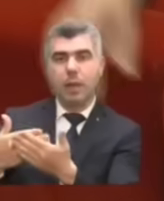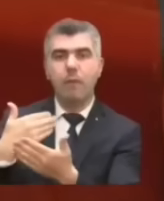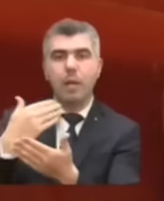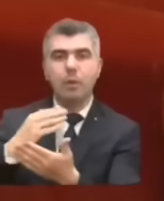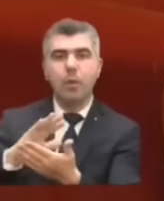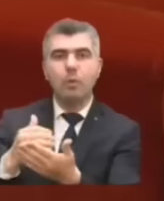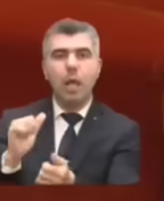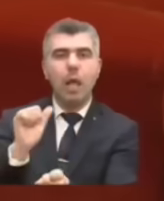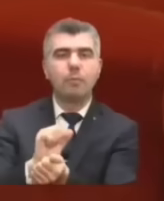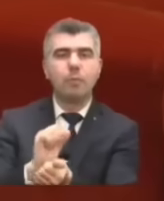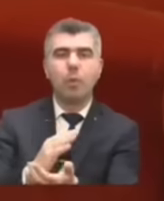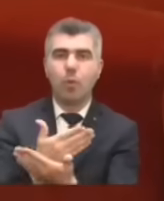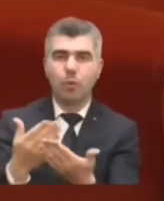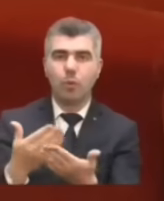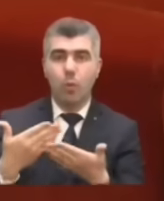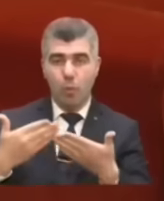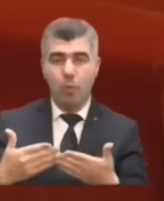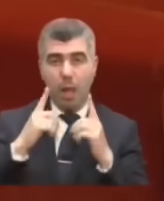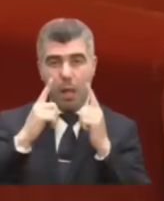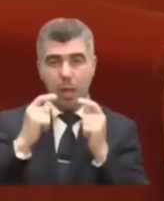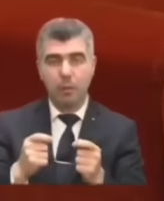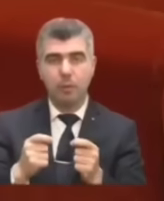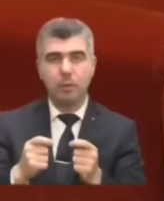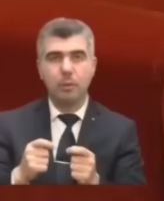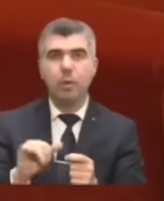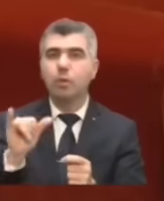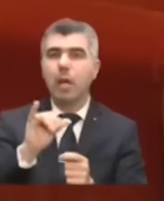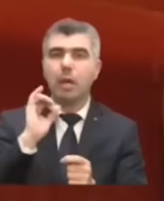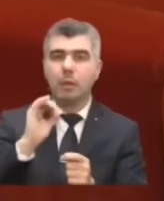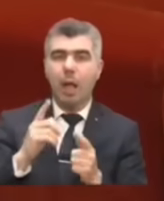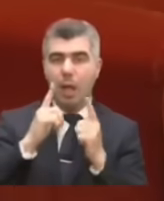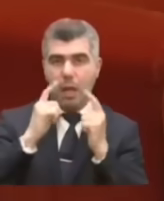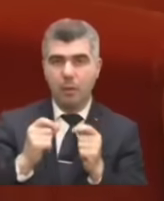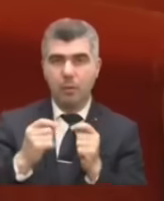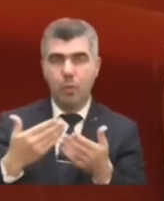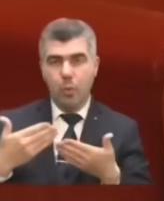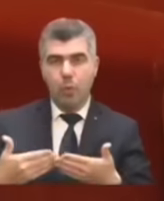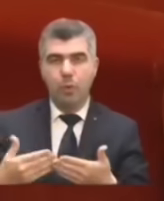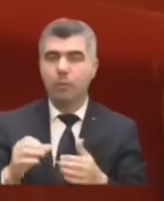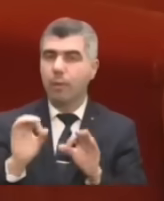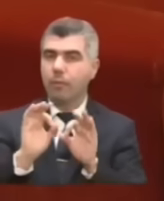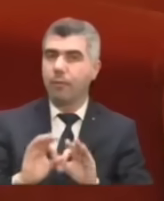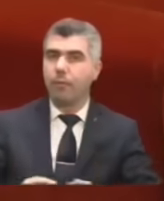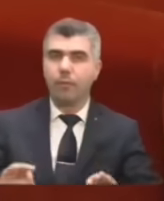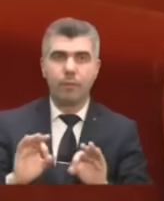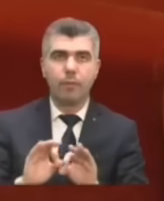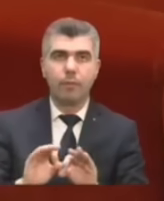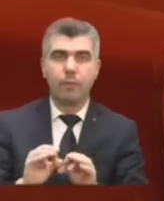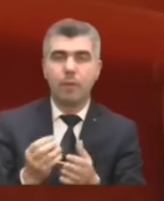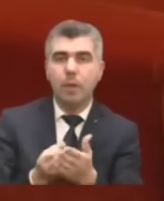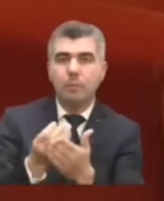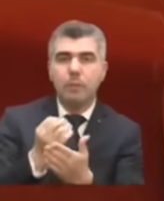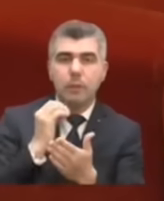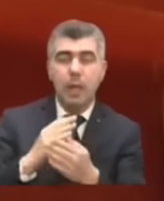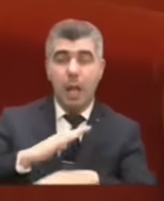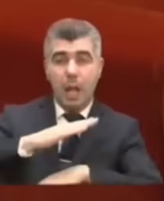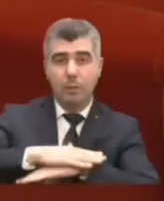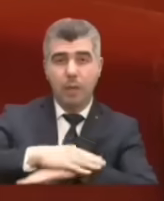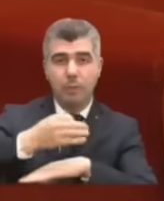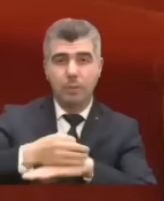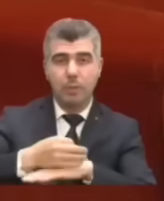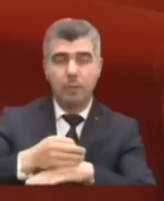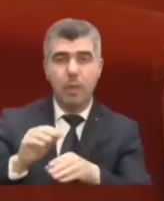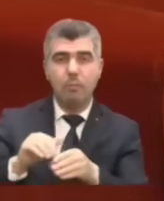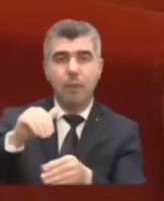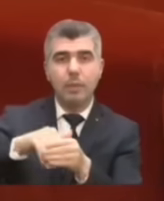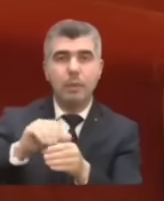للحبس في السنوات الفريضة؟ عاد بانوا لكم اليوم. شحال واحد دار لي خلالات؟ عاد بانوا لكم اليوم. أنتم كنتوا كتعطونا دروس في الأخلاق وداخلكم